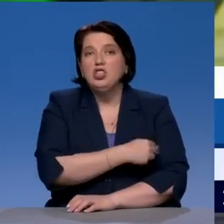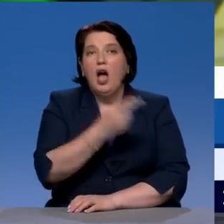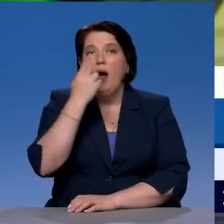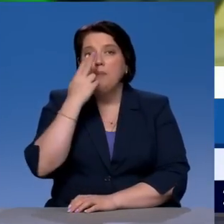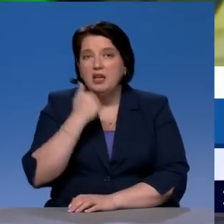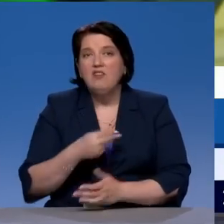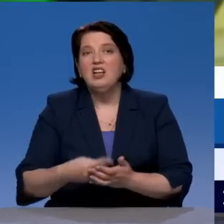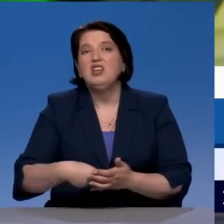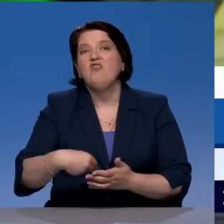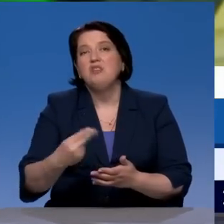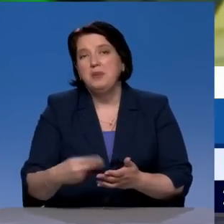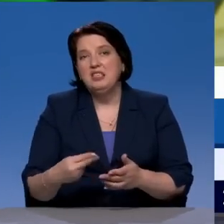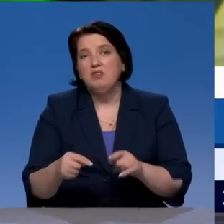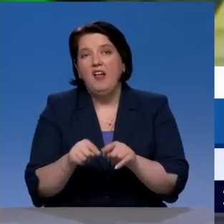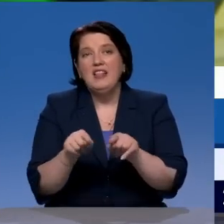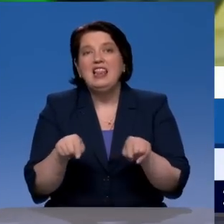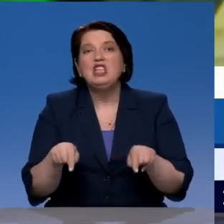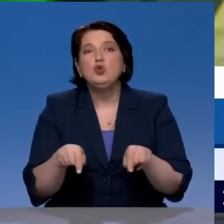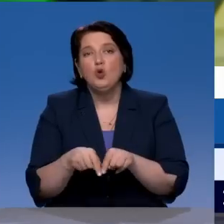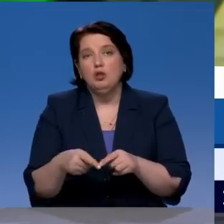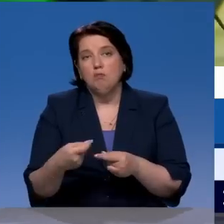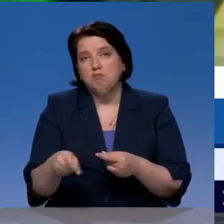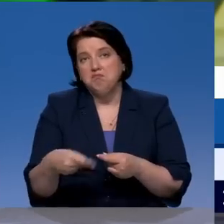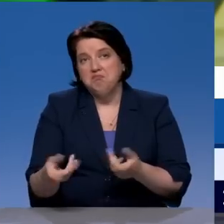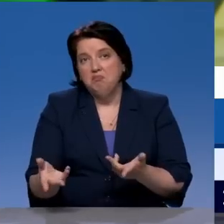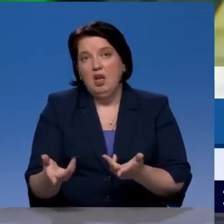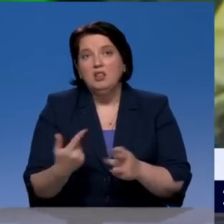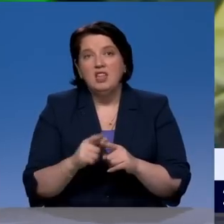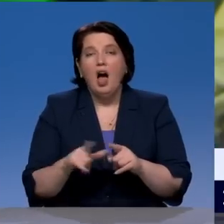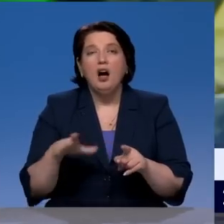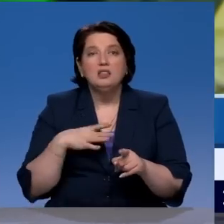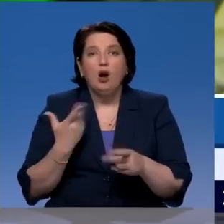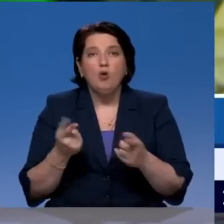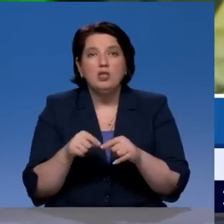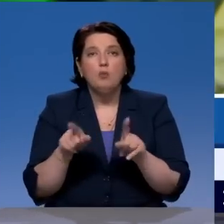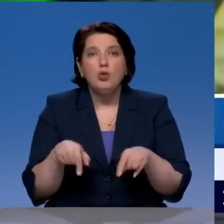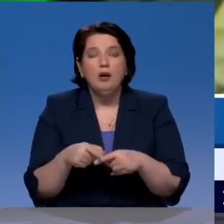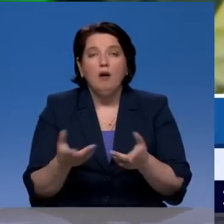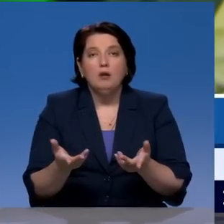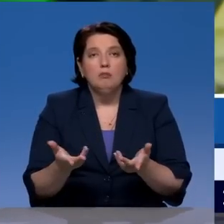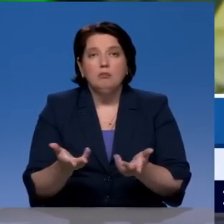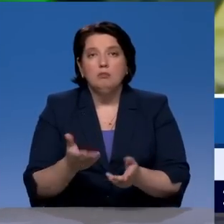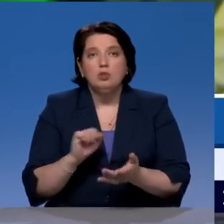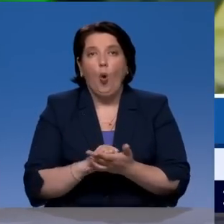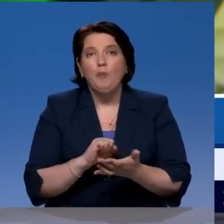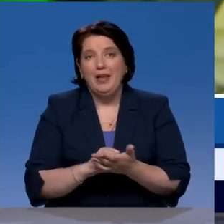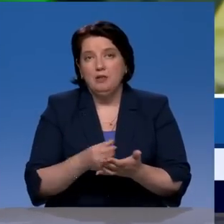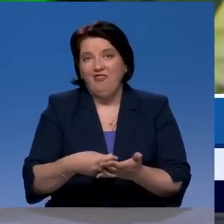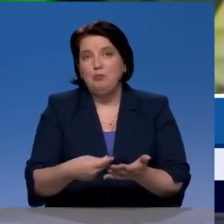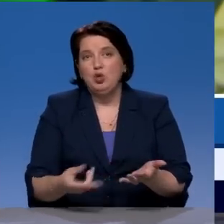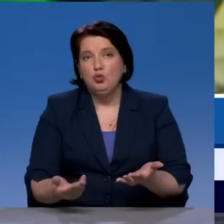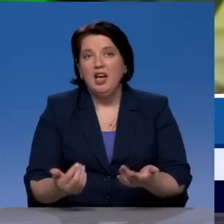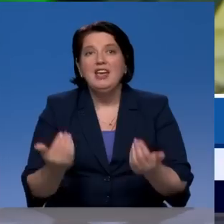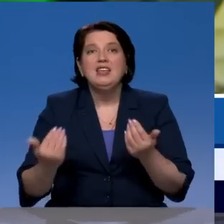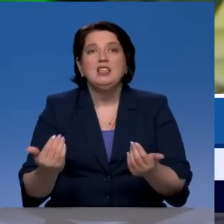выписывать действительно на листочках или, дай бог, на эпикризин каком-то выпишут. И на самом деле сегодня врачи